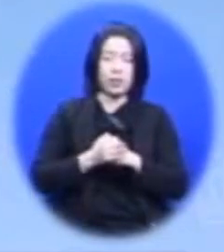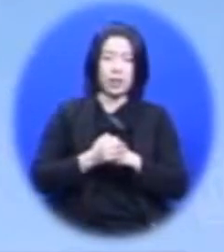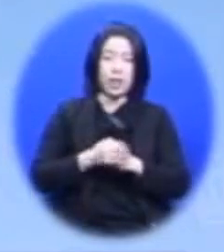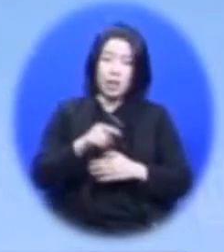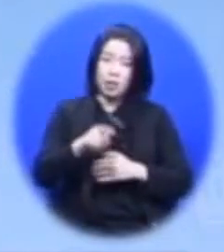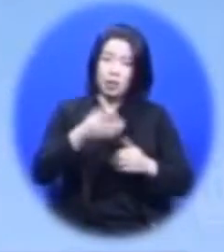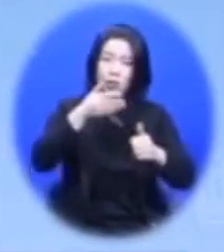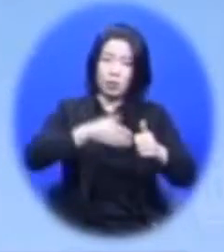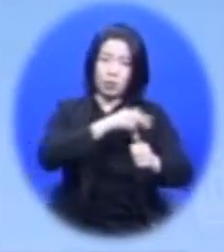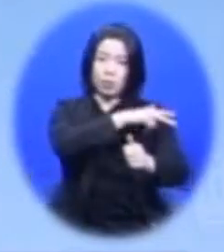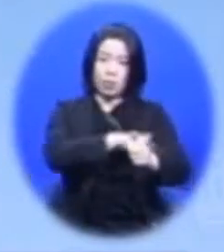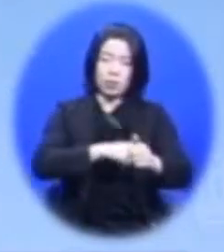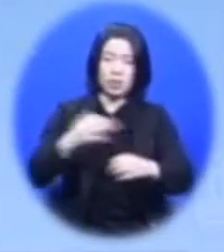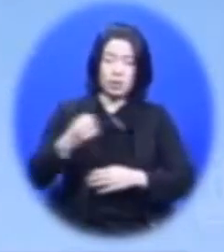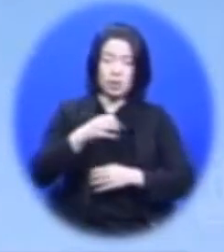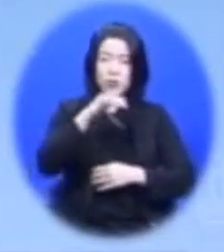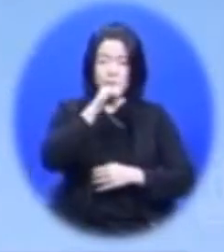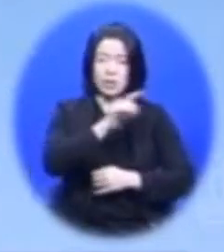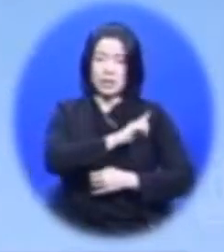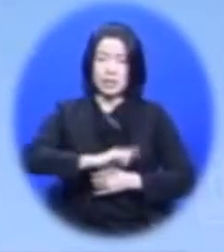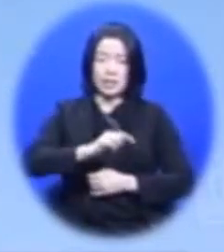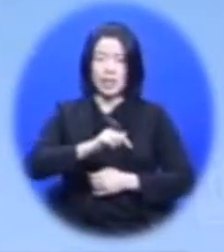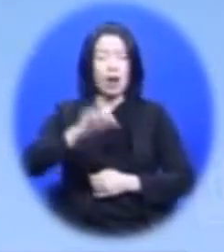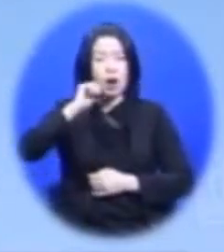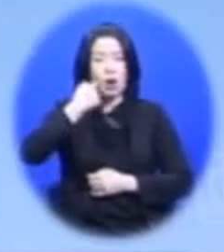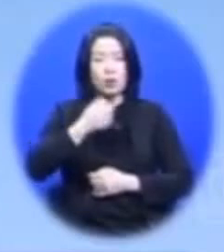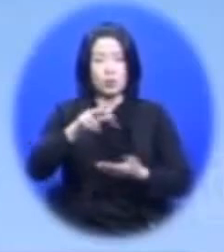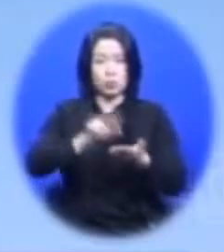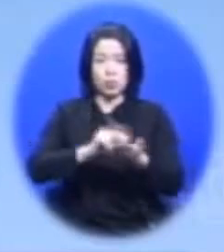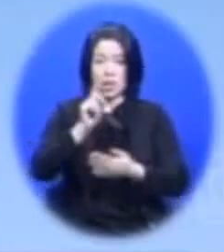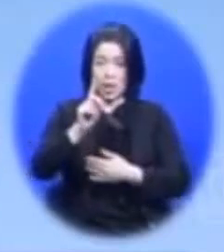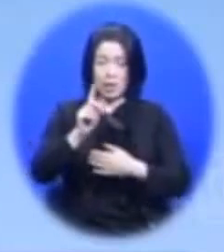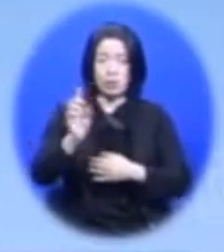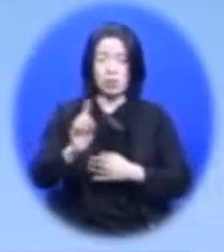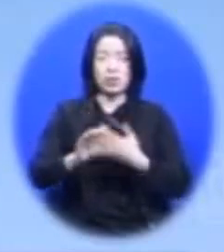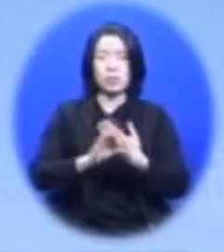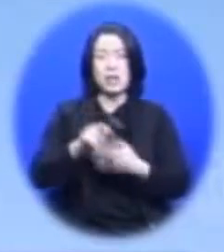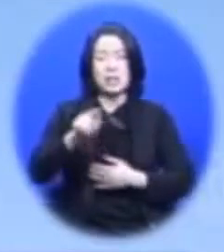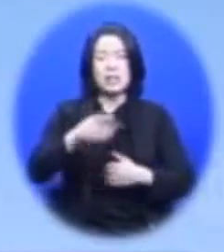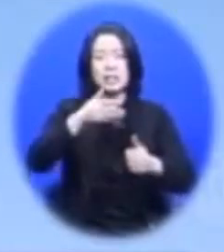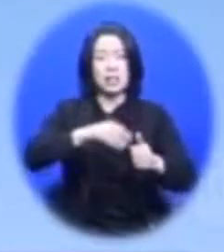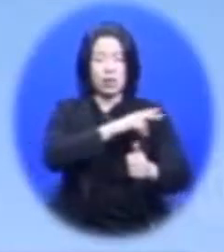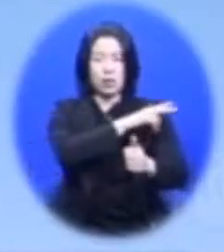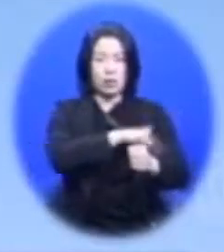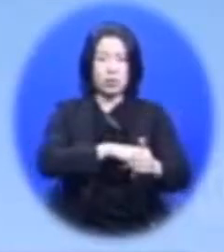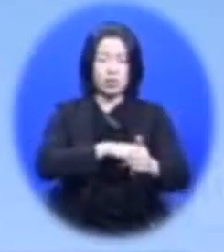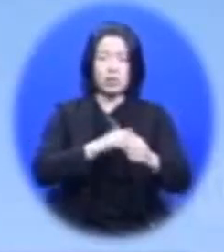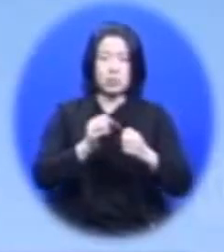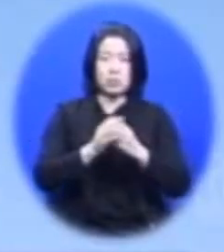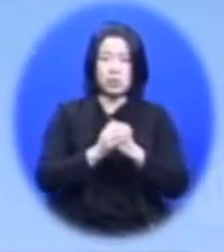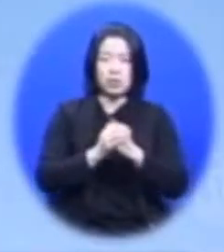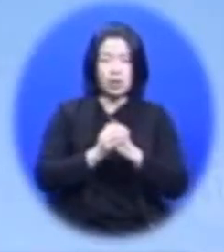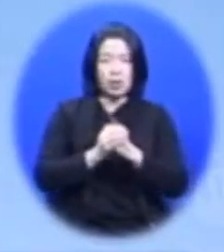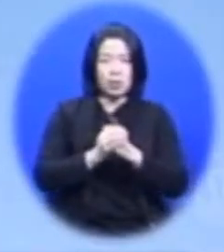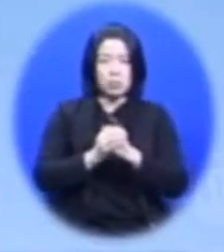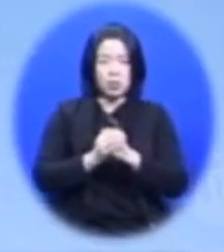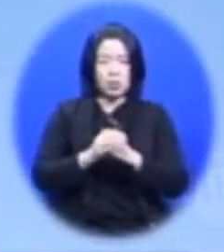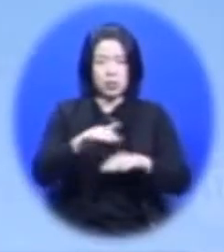그 권사님이 가지고 있는 가장 어려운 문제 중에 하나는 그 권사님이 적을 두고 있는 교회가 없다는